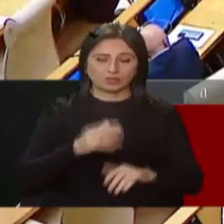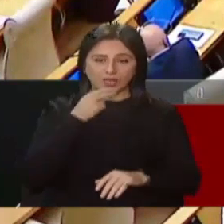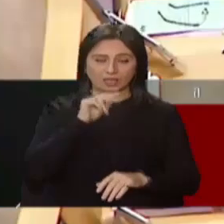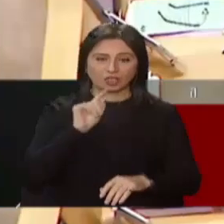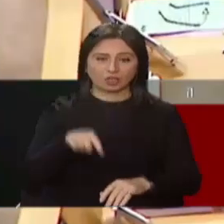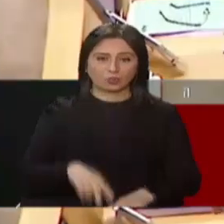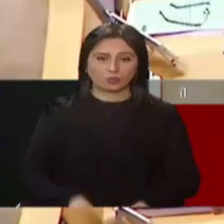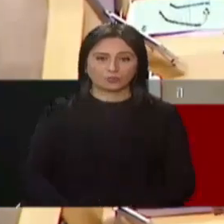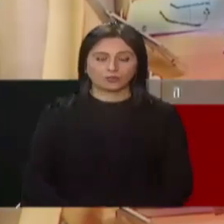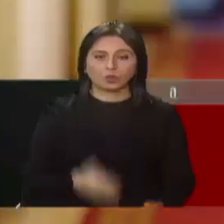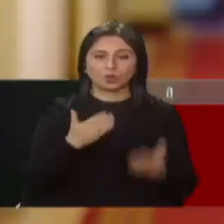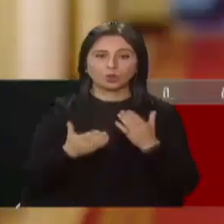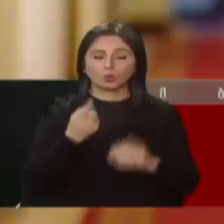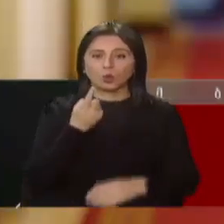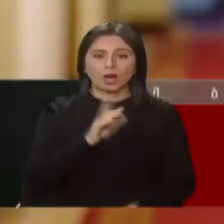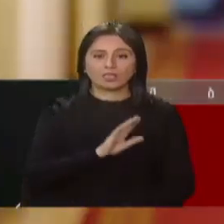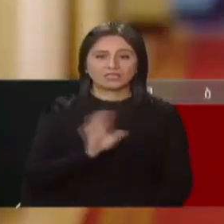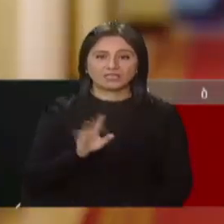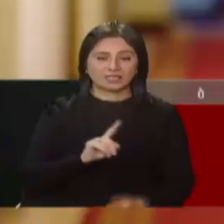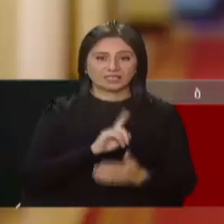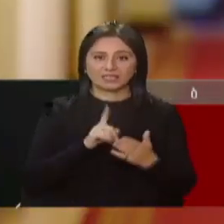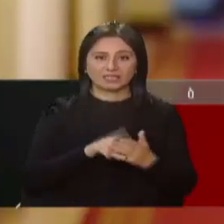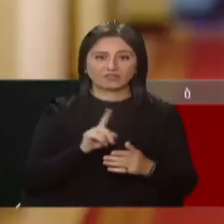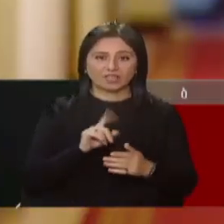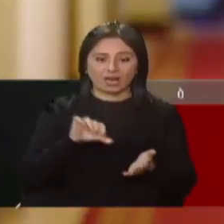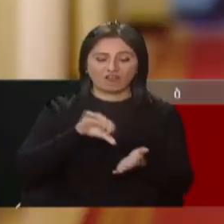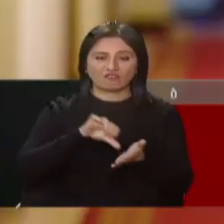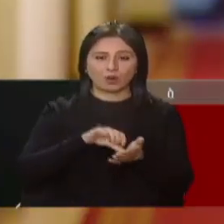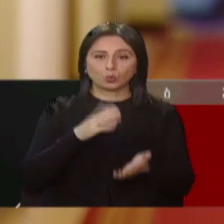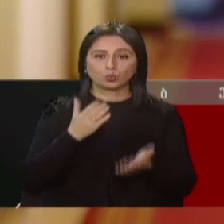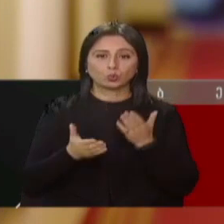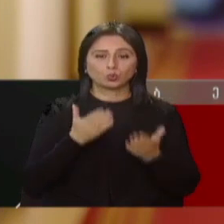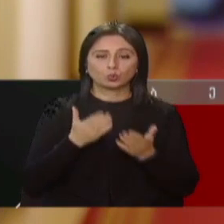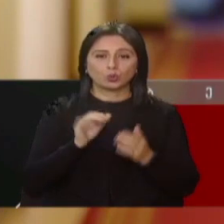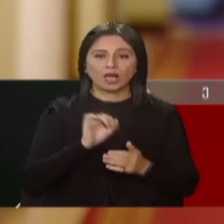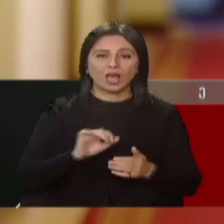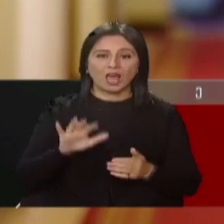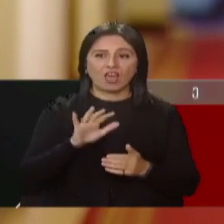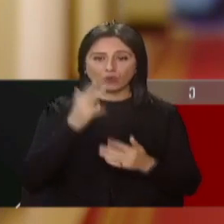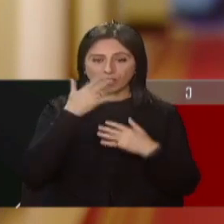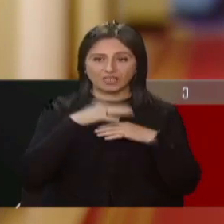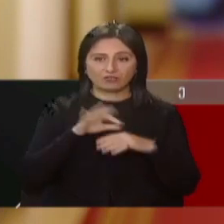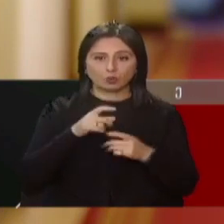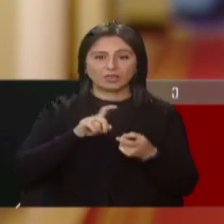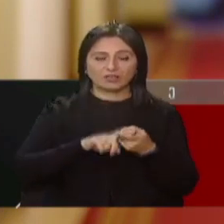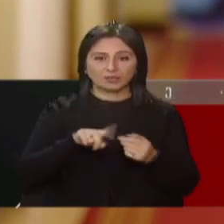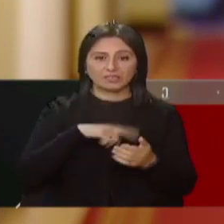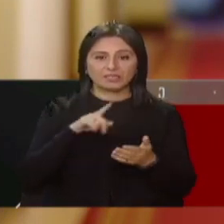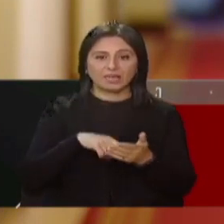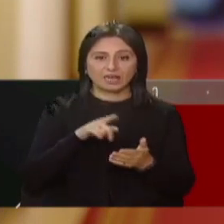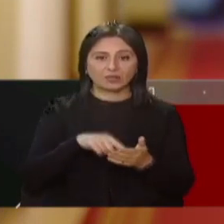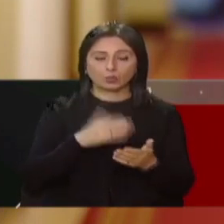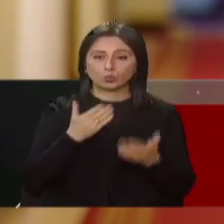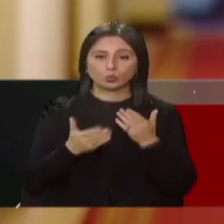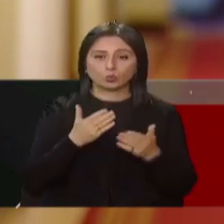ადანაშაულებს. Თუ არც ერთი საკითხი, რასაც ვაყენებთ, თუ ევროპული ინტეგრაციასთან დაკავშირებული საკითხები,